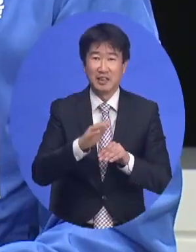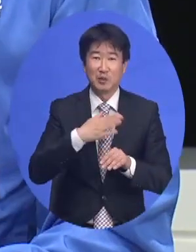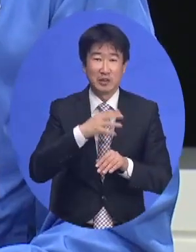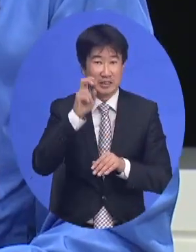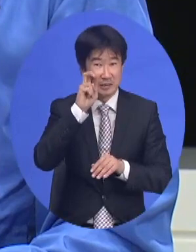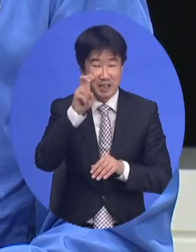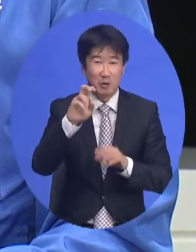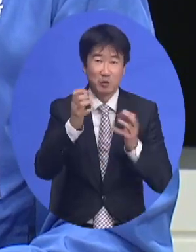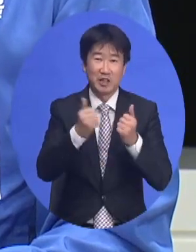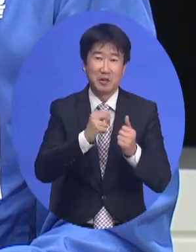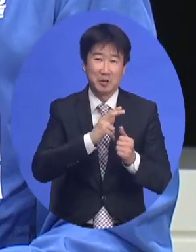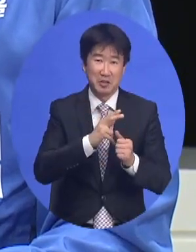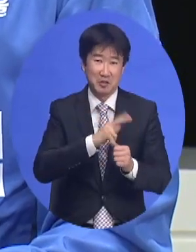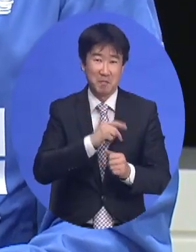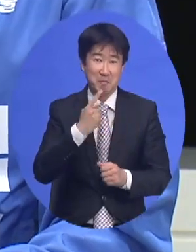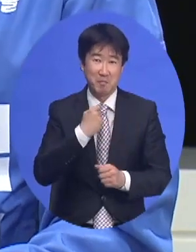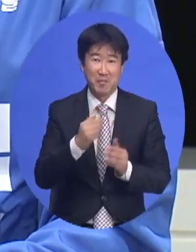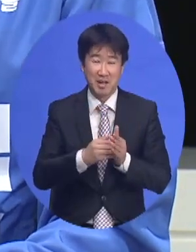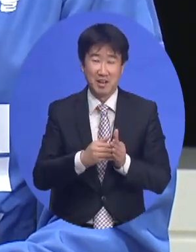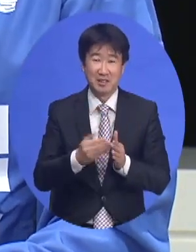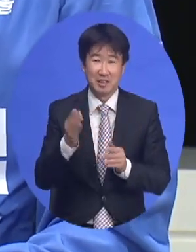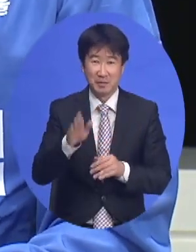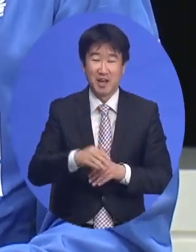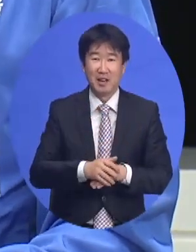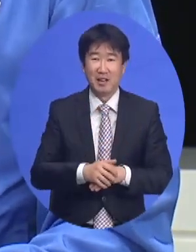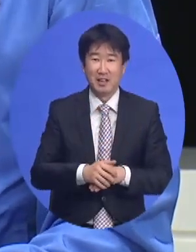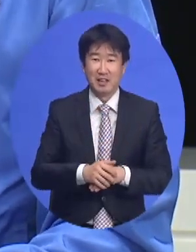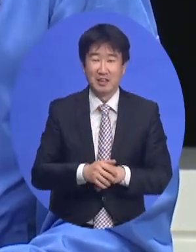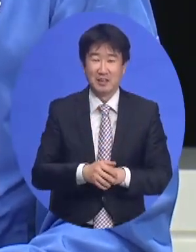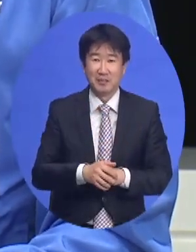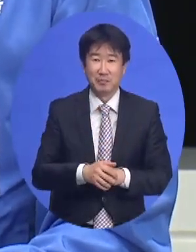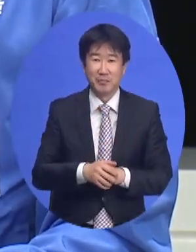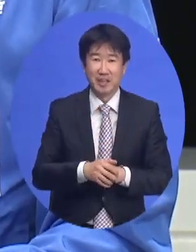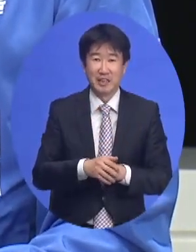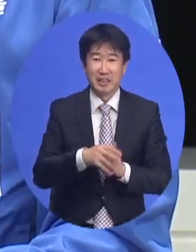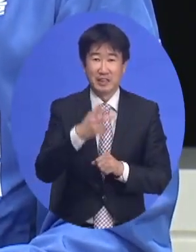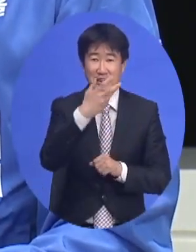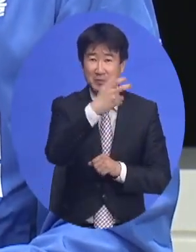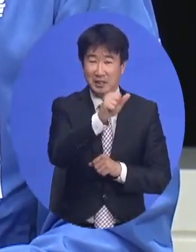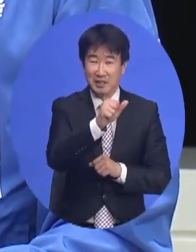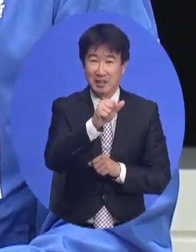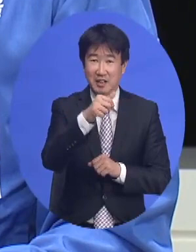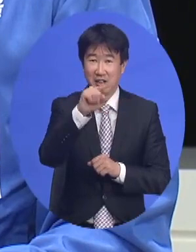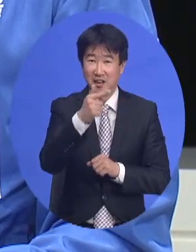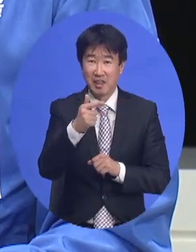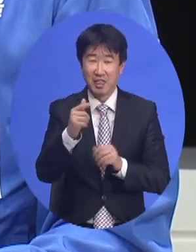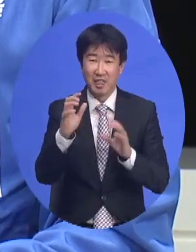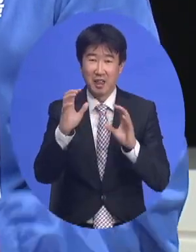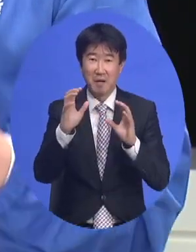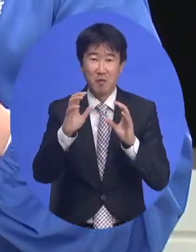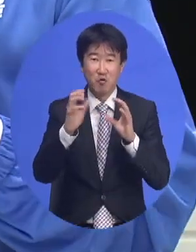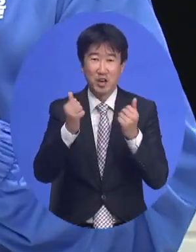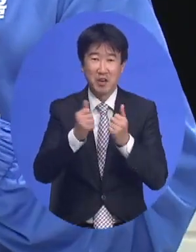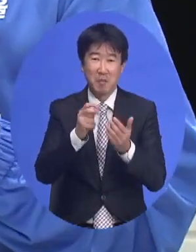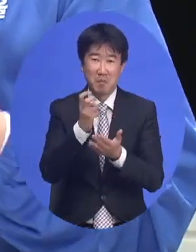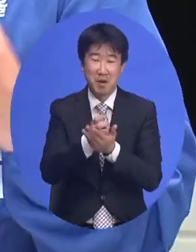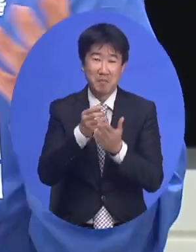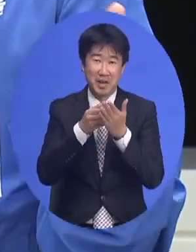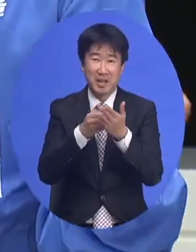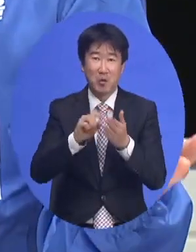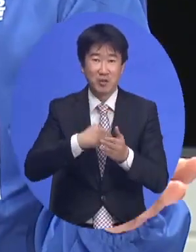20개월밖에 국회의원을 안 했습니다만 예. 요때 뭐 75건 법안 발의는 혼자 예. 하는 게